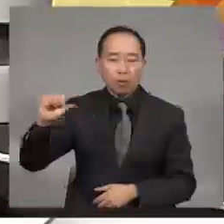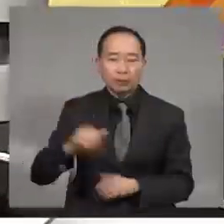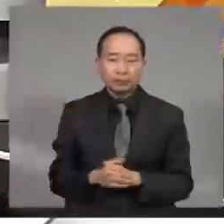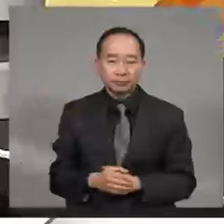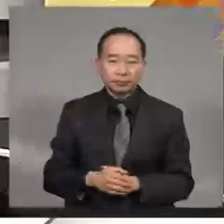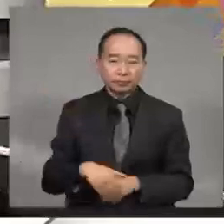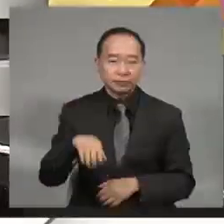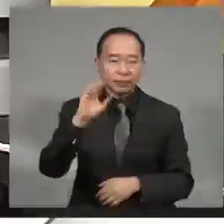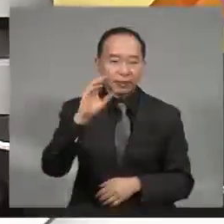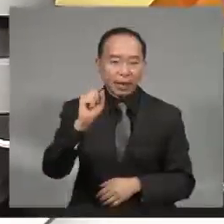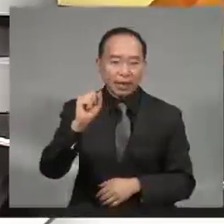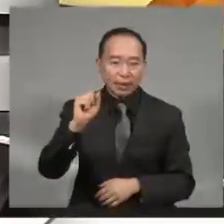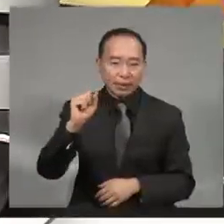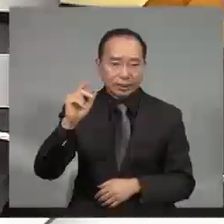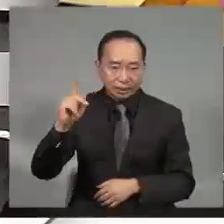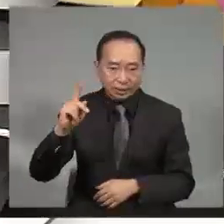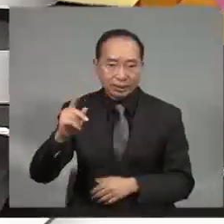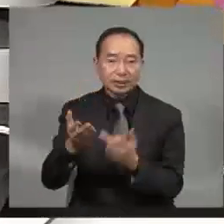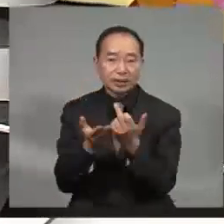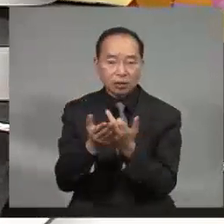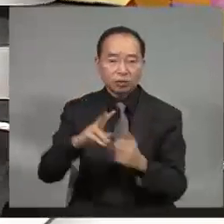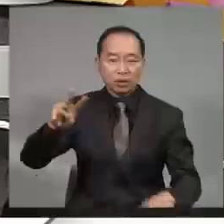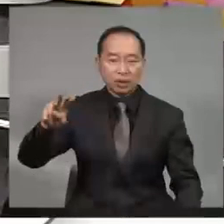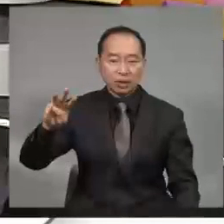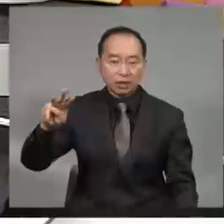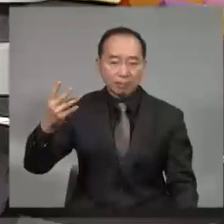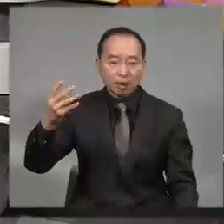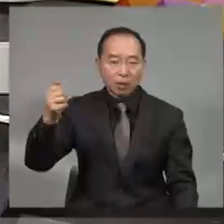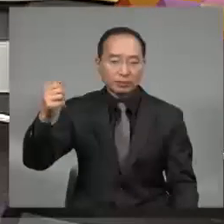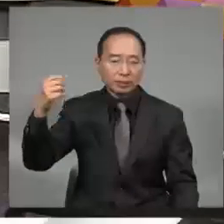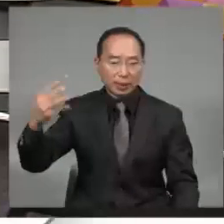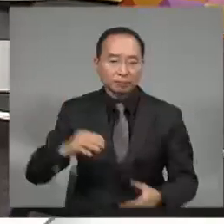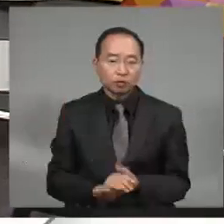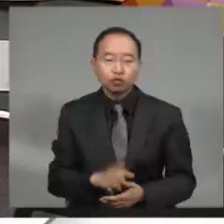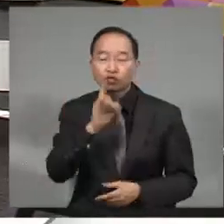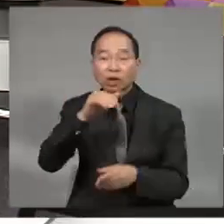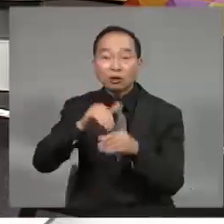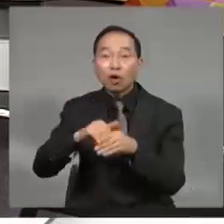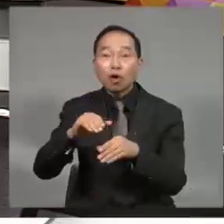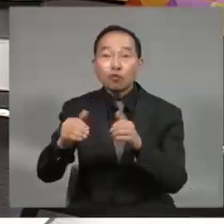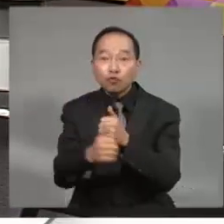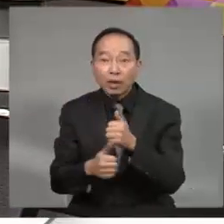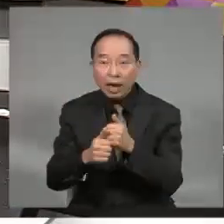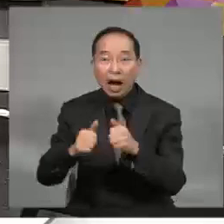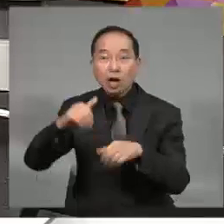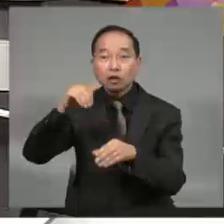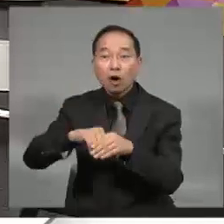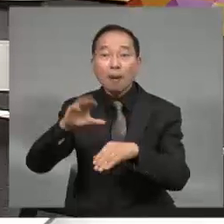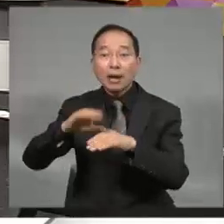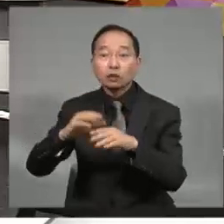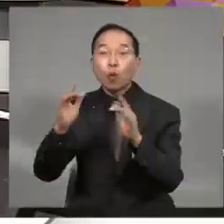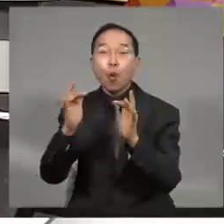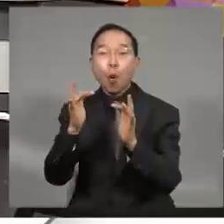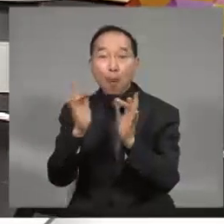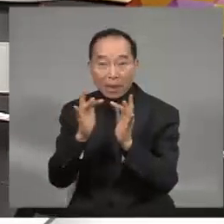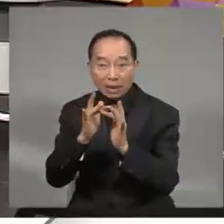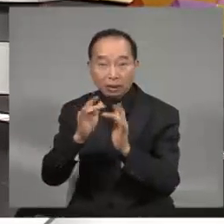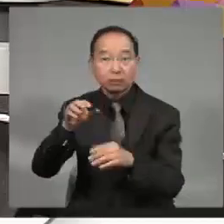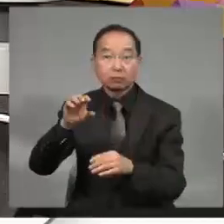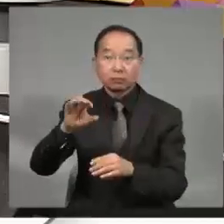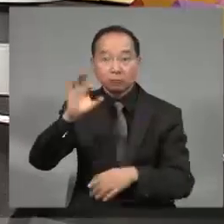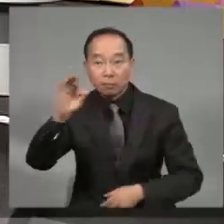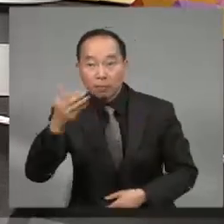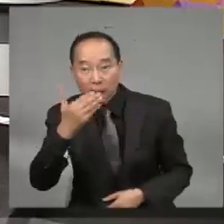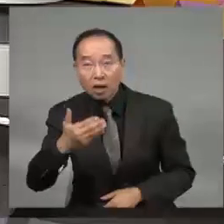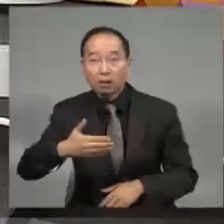KCTV 제주방송은 354번에서 보실 수 있고요. 중앙선거관리위원회 한국선거방송 홈페이지, 유튜브,